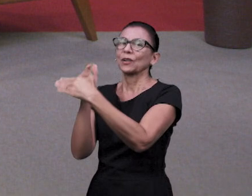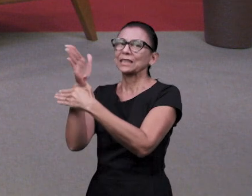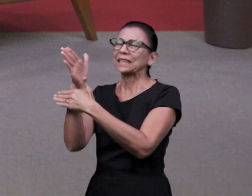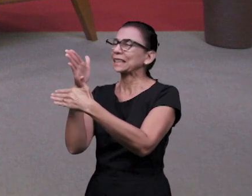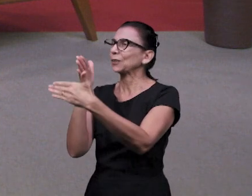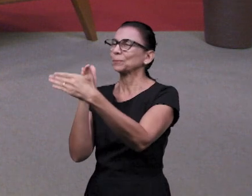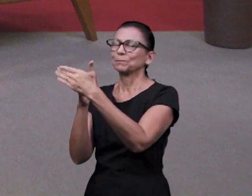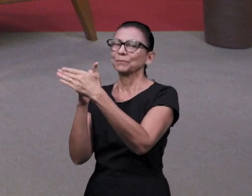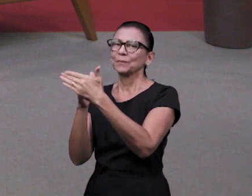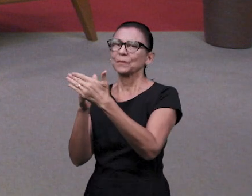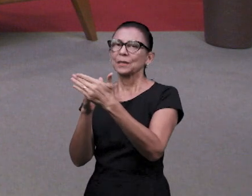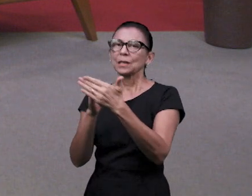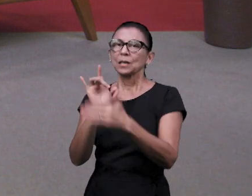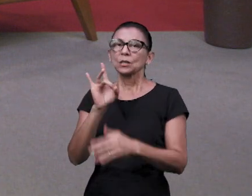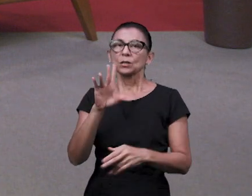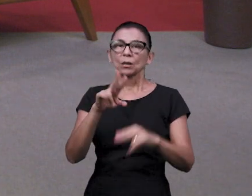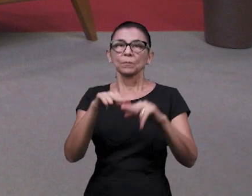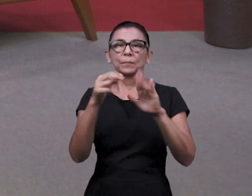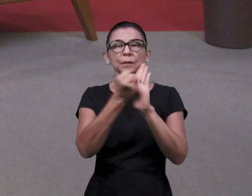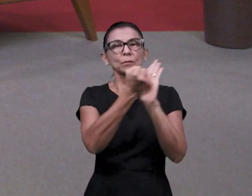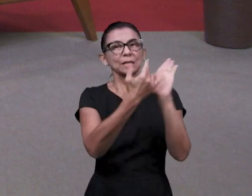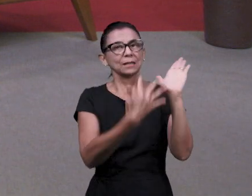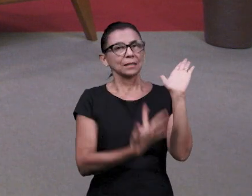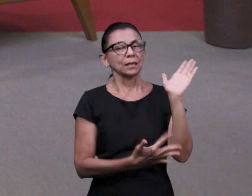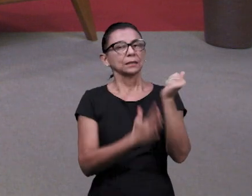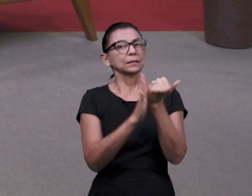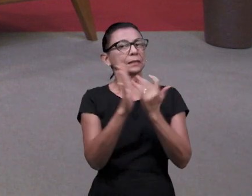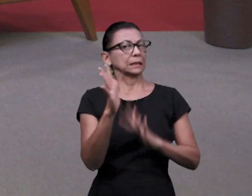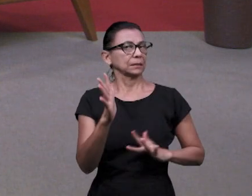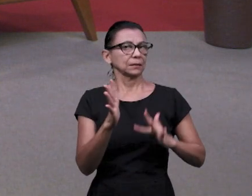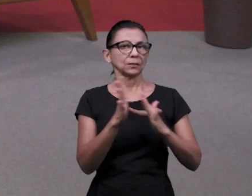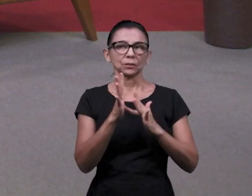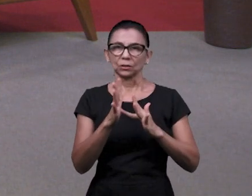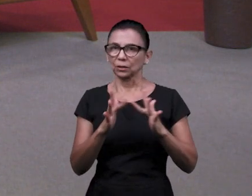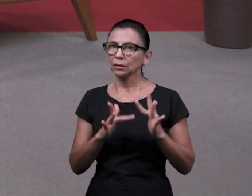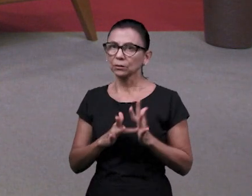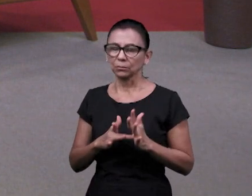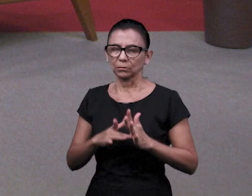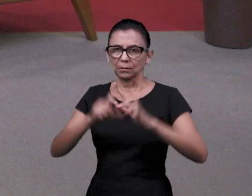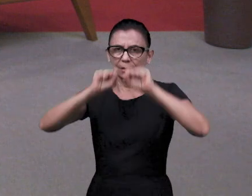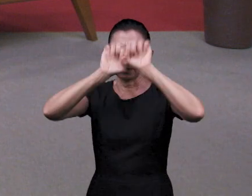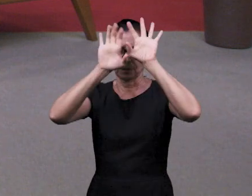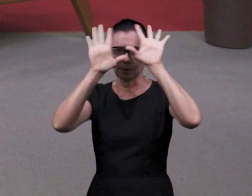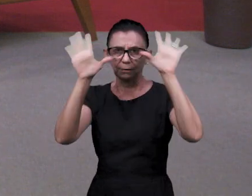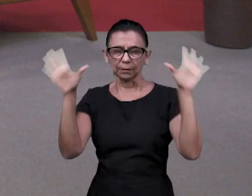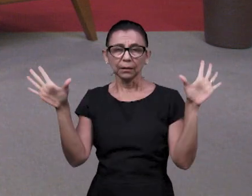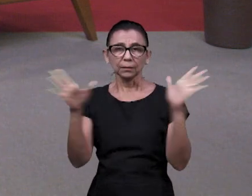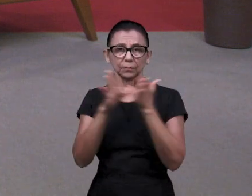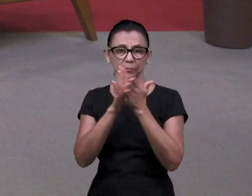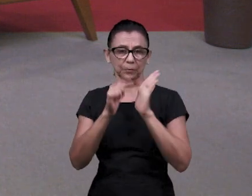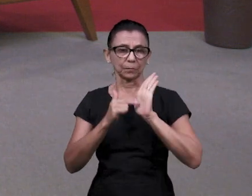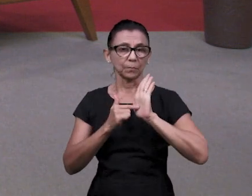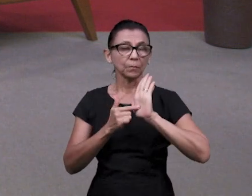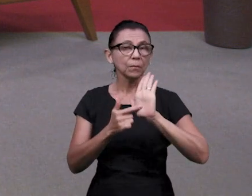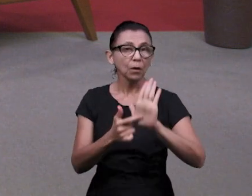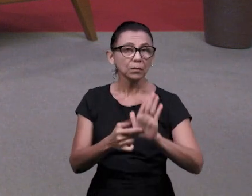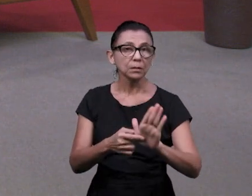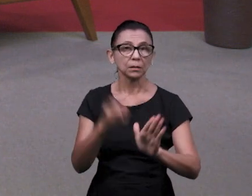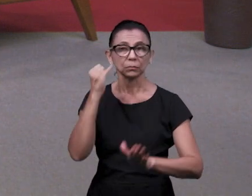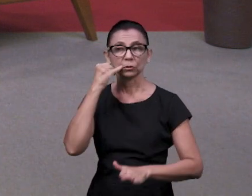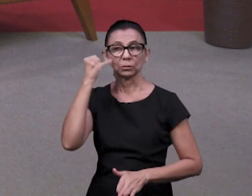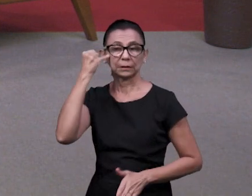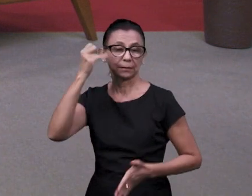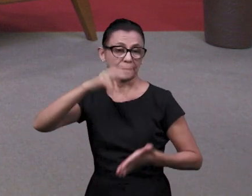Jésus. La Bible est claire sur cela. Voici le texte en hébreu. Nous avons lu, Josias vient de